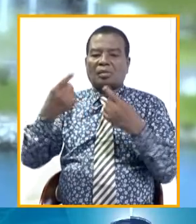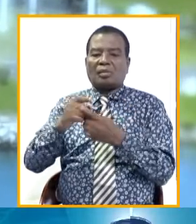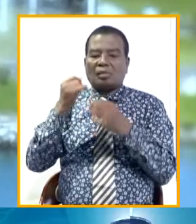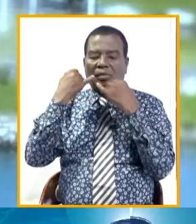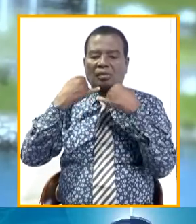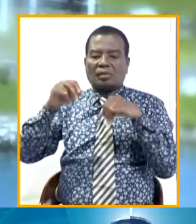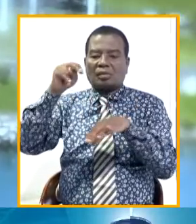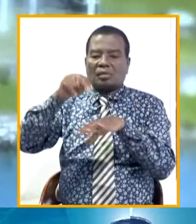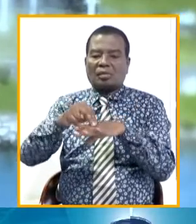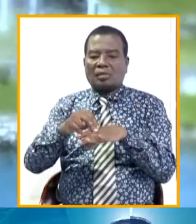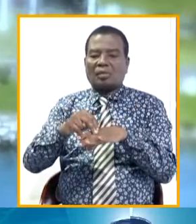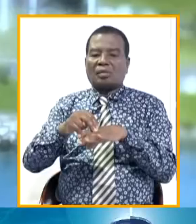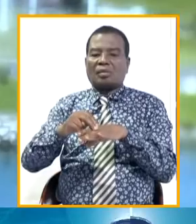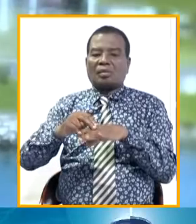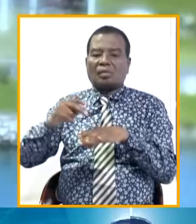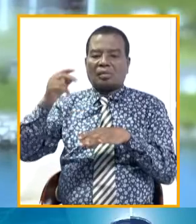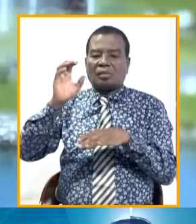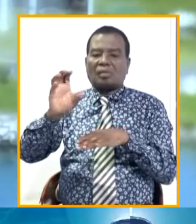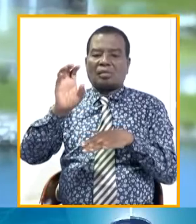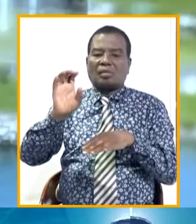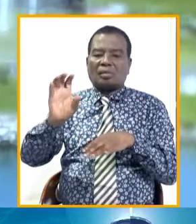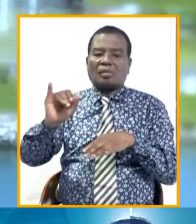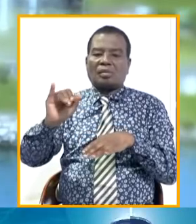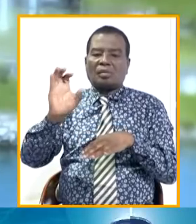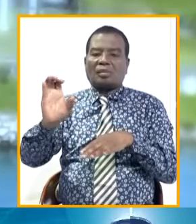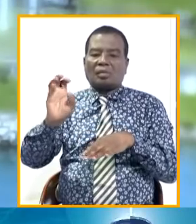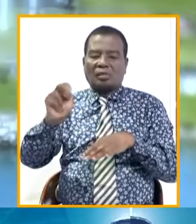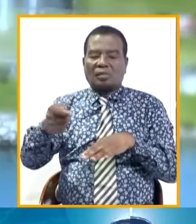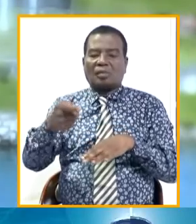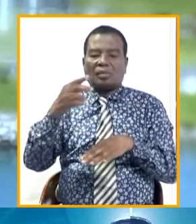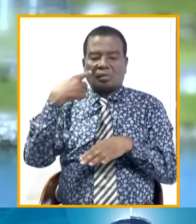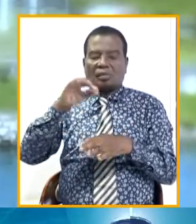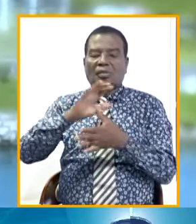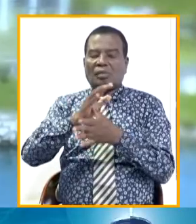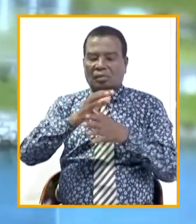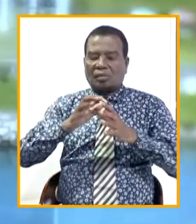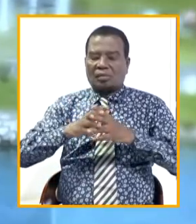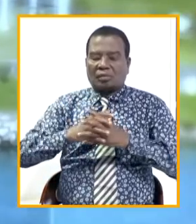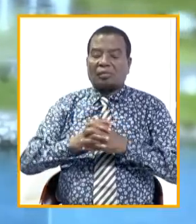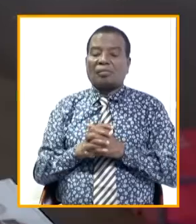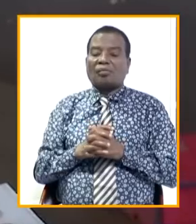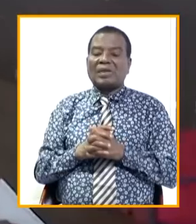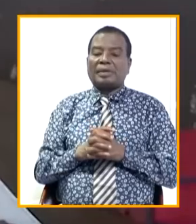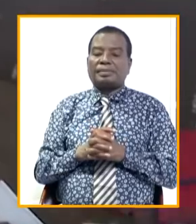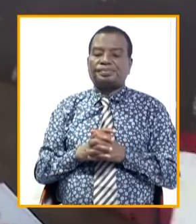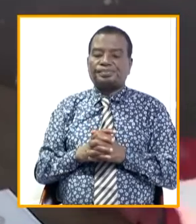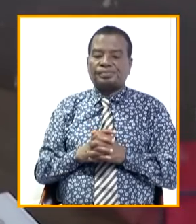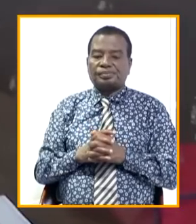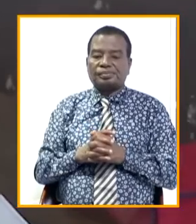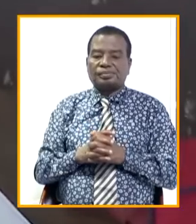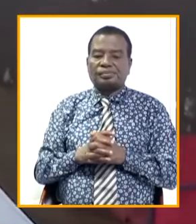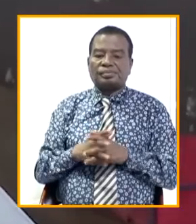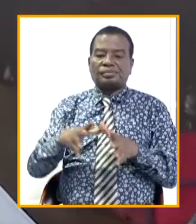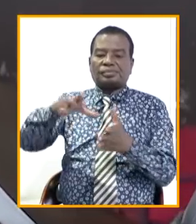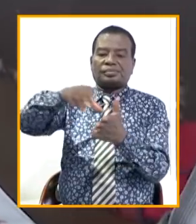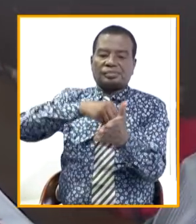et de communication gouvernementale, le CICG. Pour en parler, Didier Nguessan. De